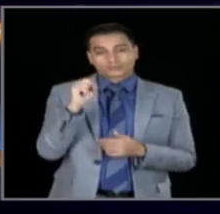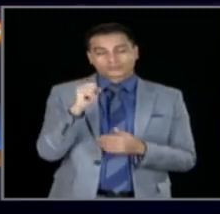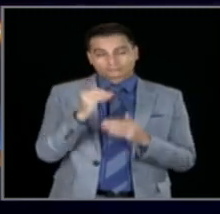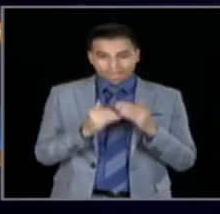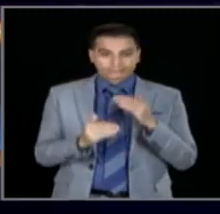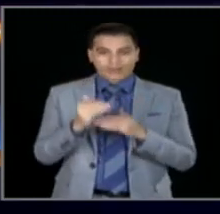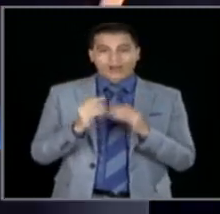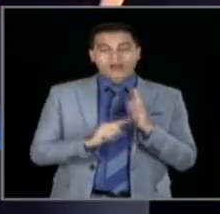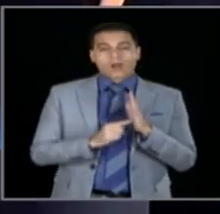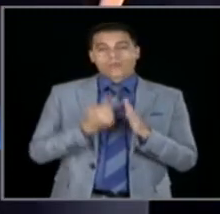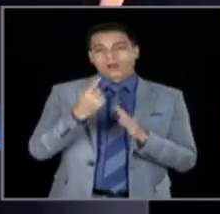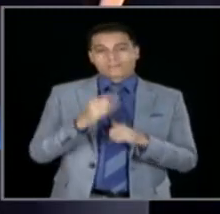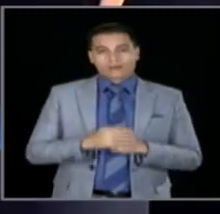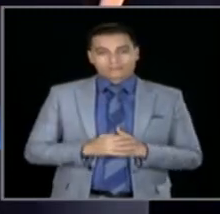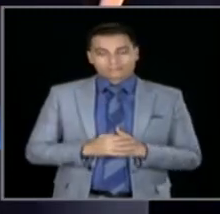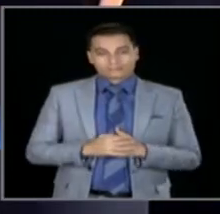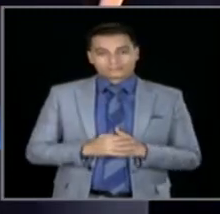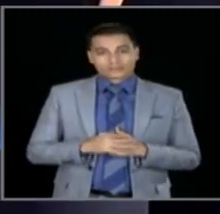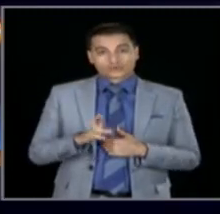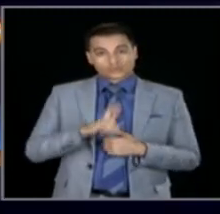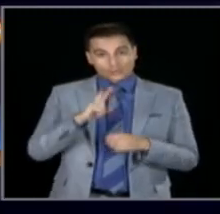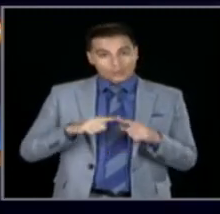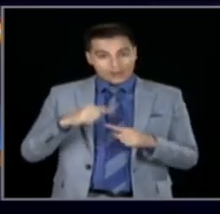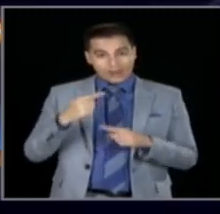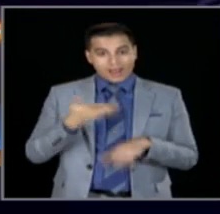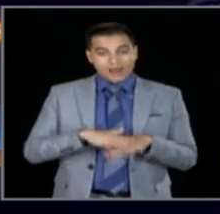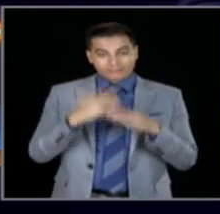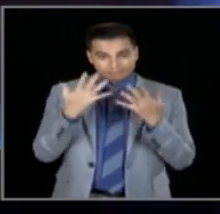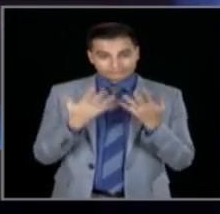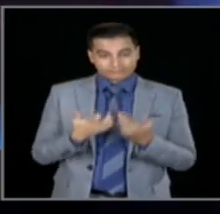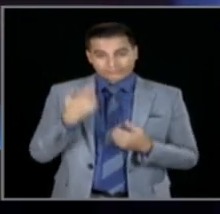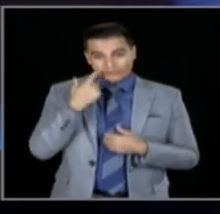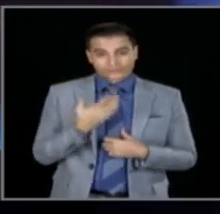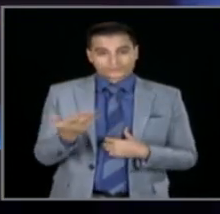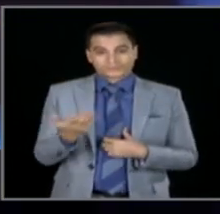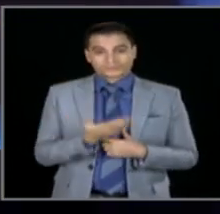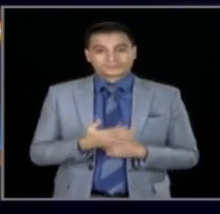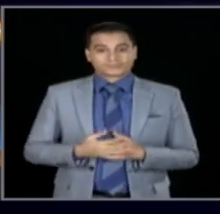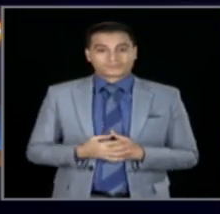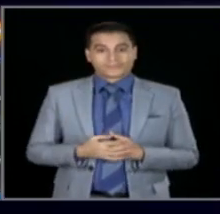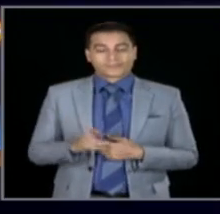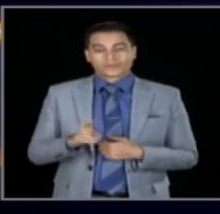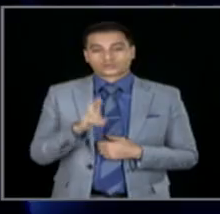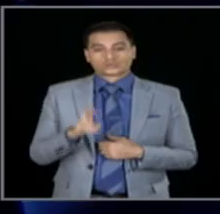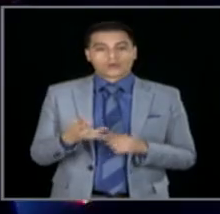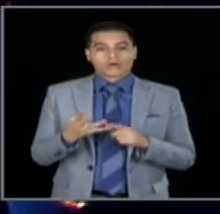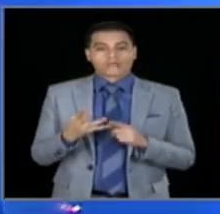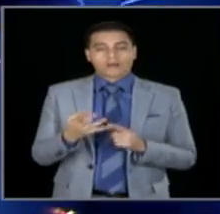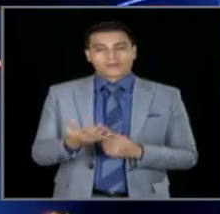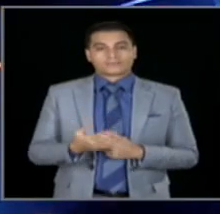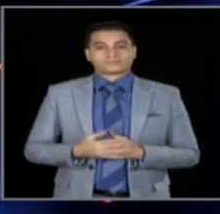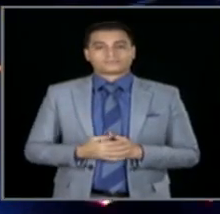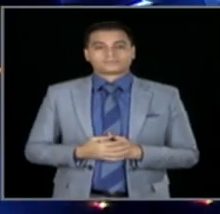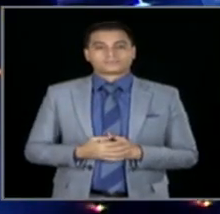الفريقك لاول مره سؤال اللي جاي قدرات ذهنيه السؤال الرابع